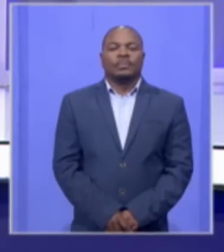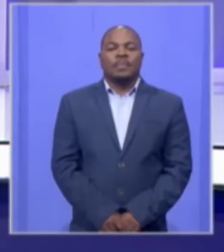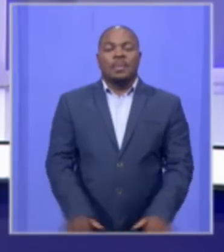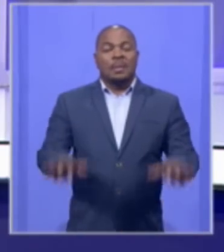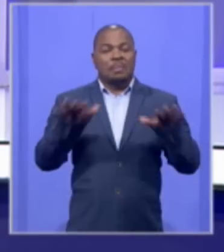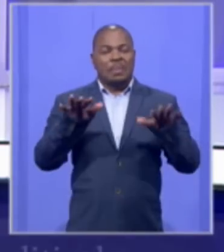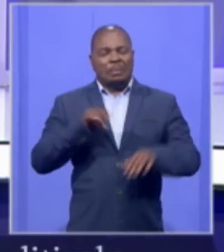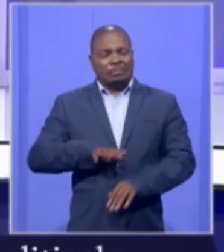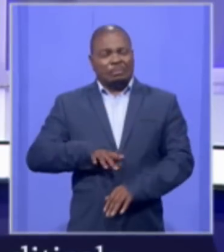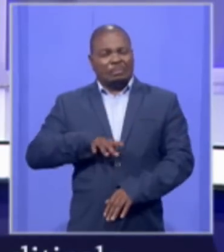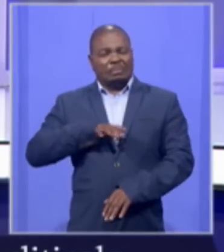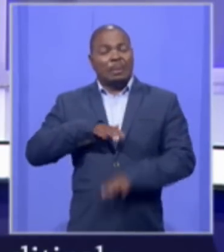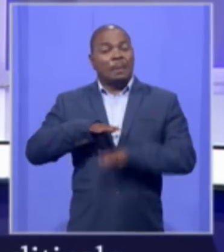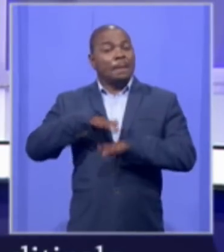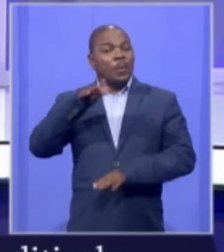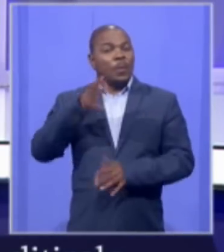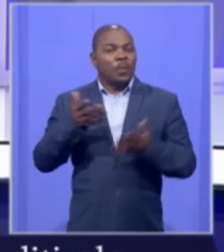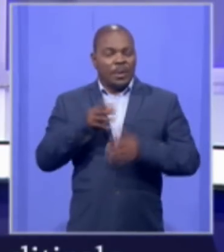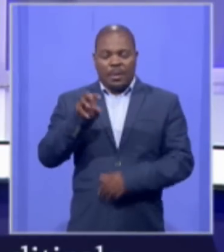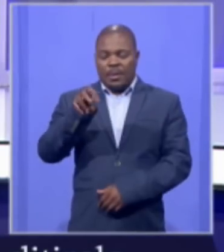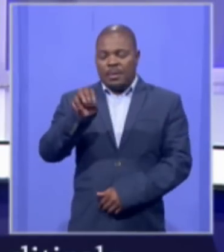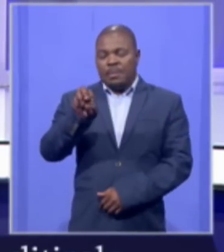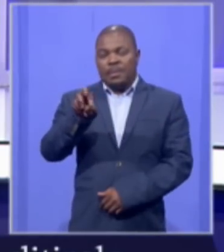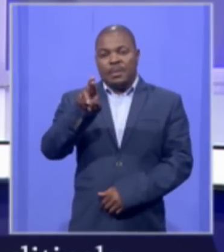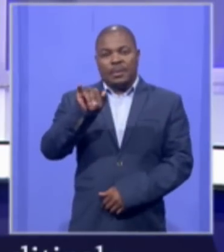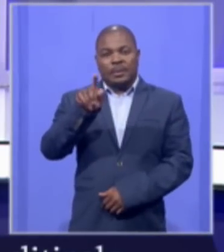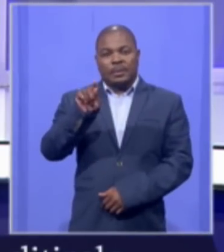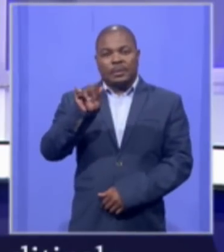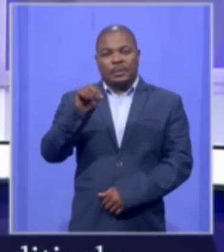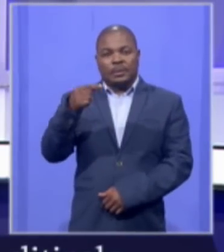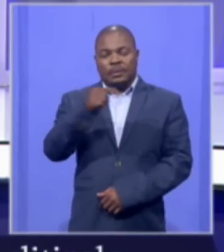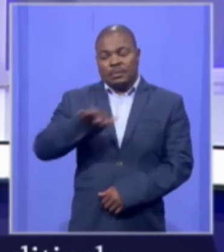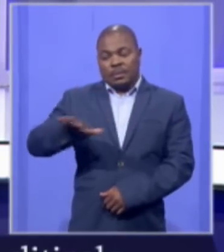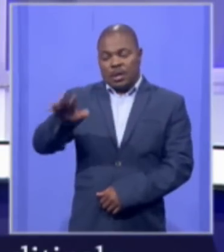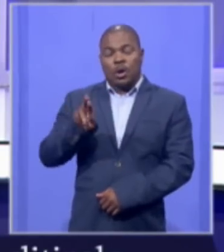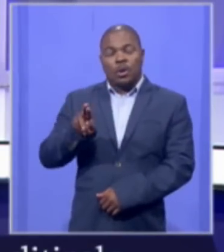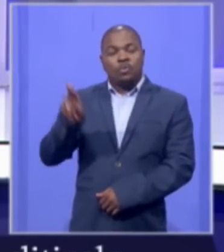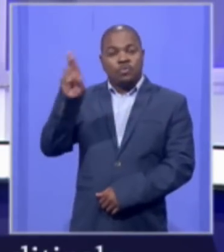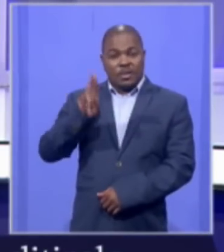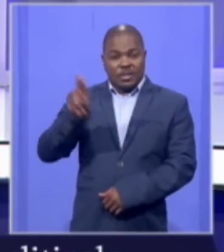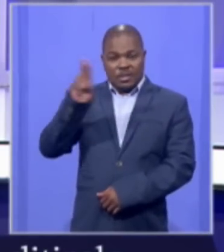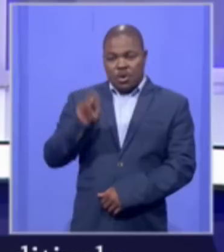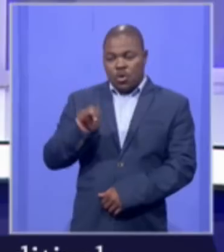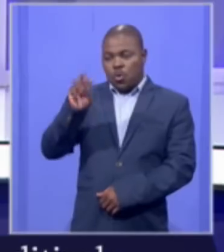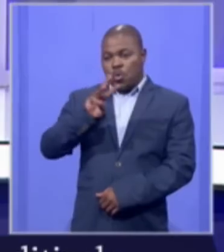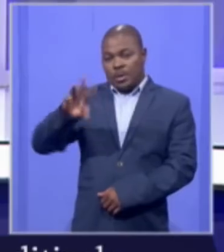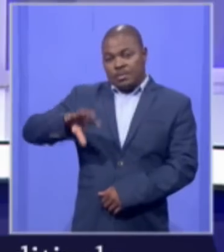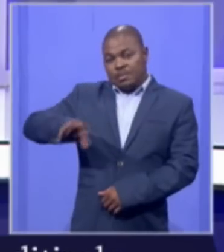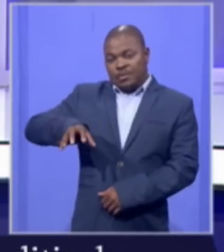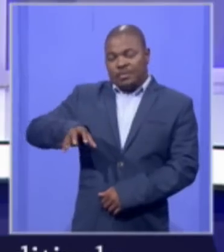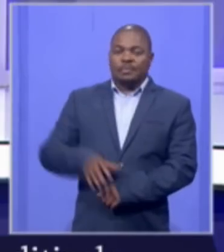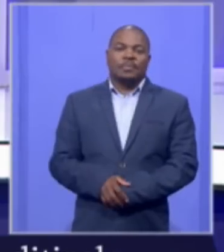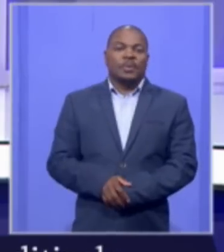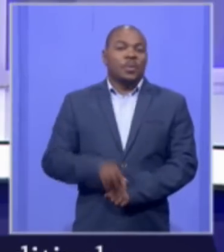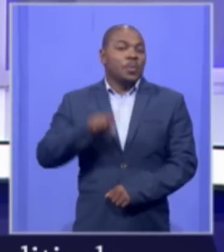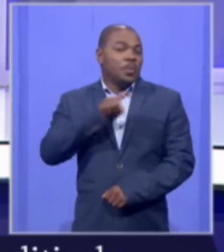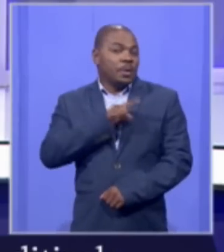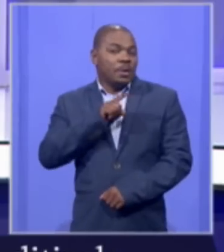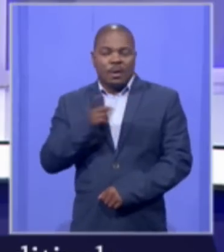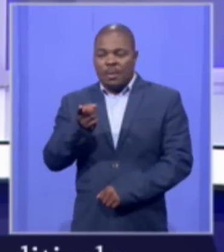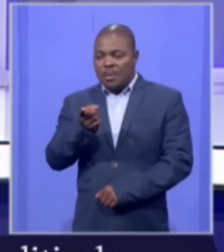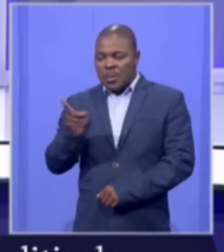Maikutlo a golela godimo magareng ga badudi ba Meriting ka Northwest ka ntlenyana ga Rustenburg ka provinceng ya Northwest. Seo ka ge badudi